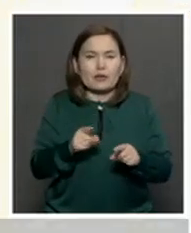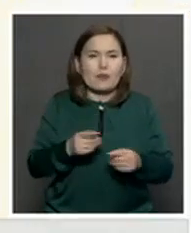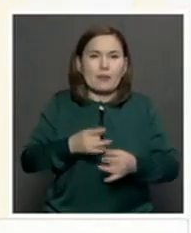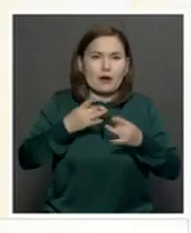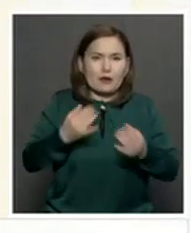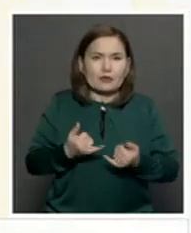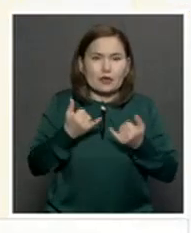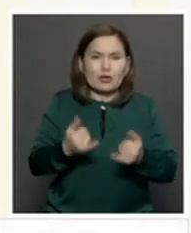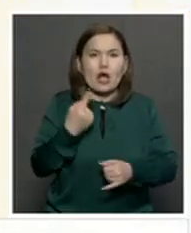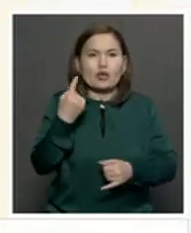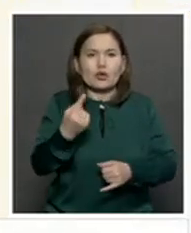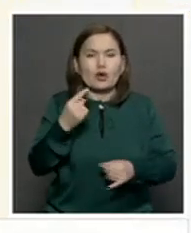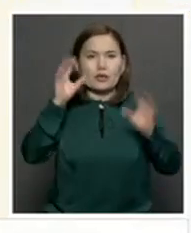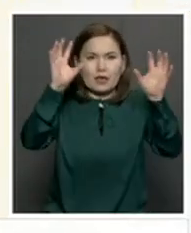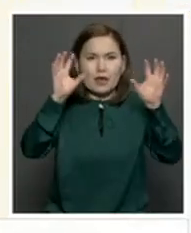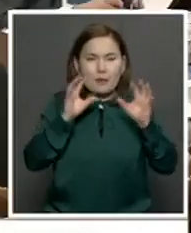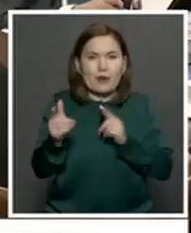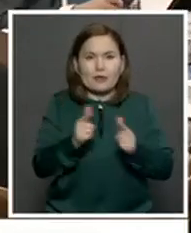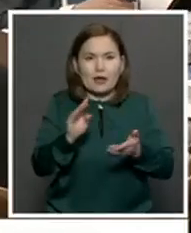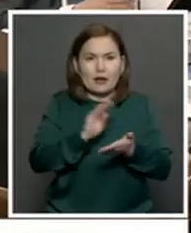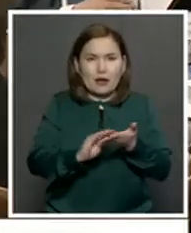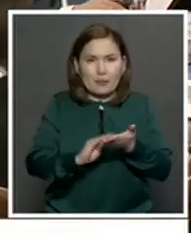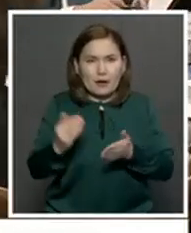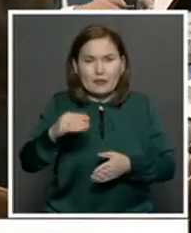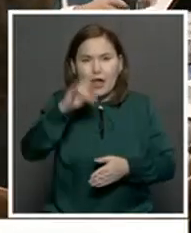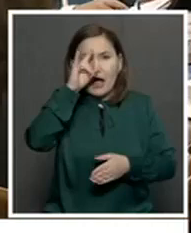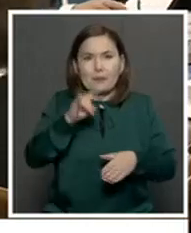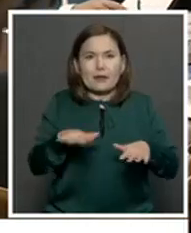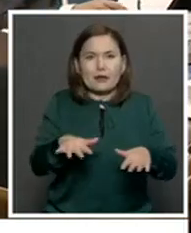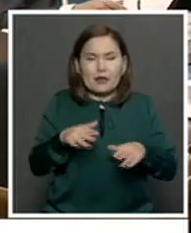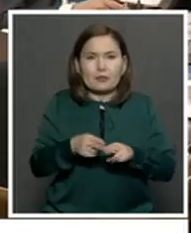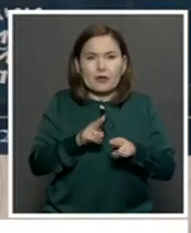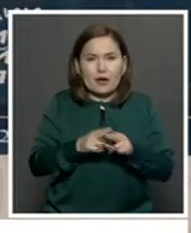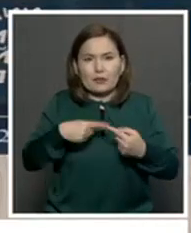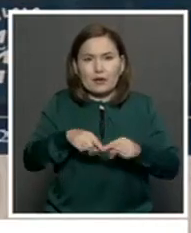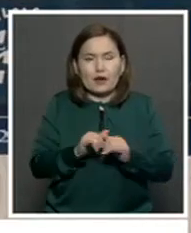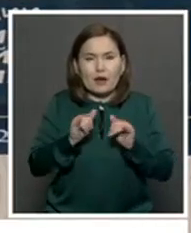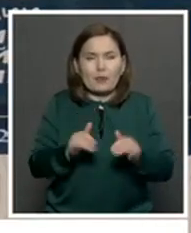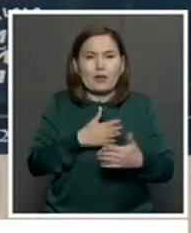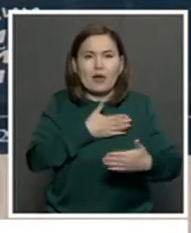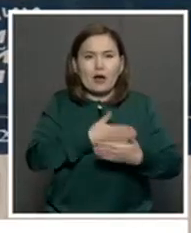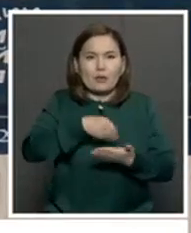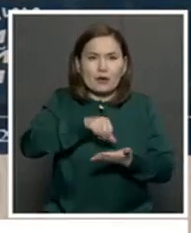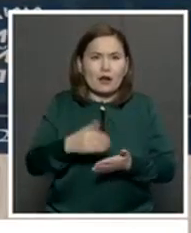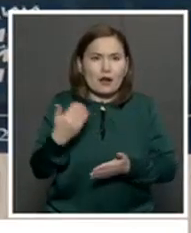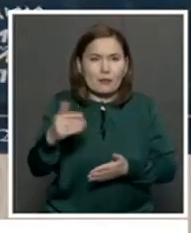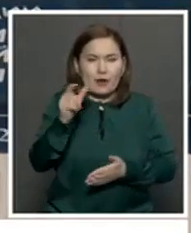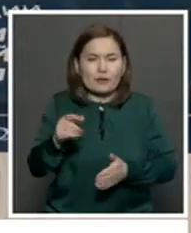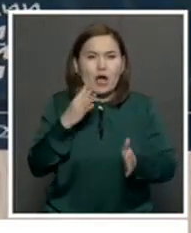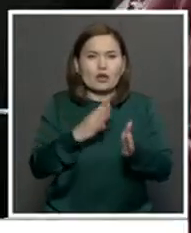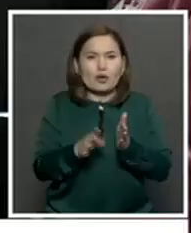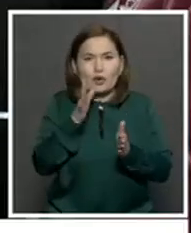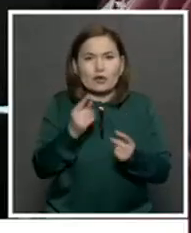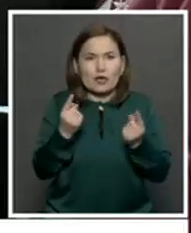өткізілді. Тұңғыш конституцияны әзірлеуге атсалысқан, Қазақстандағы парламентаризм институтын дамытуға айрықша үлес қосқан азамат 90